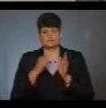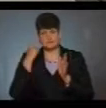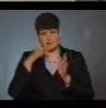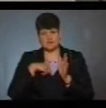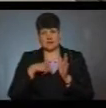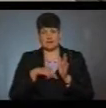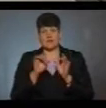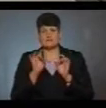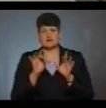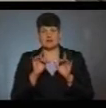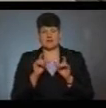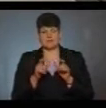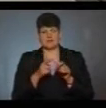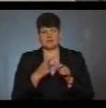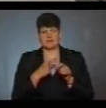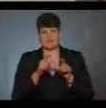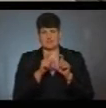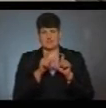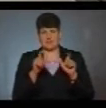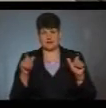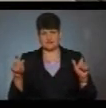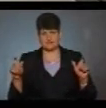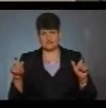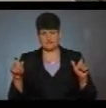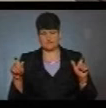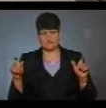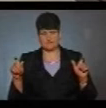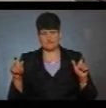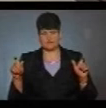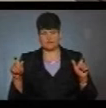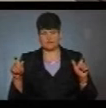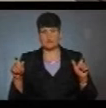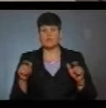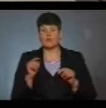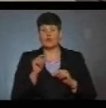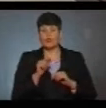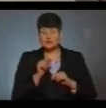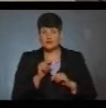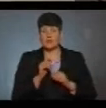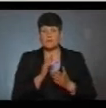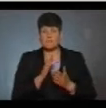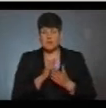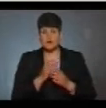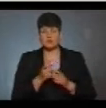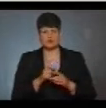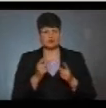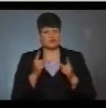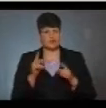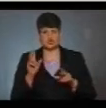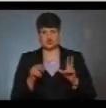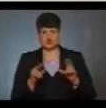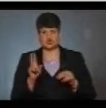психологічно в рекламі до лідерів політичних партій, вони мають дуже великий